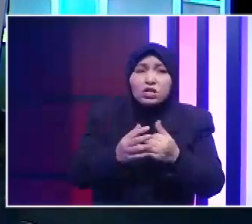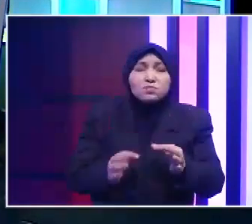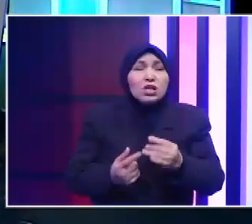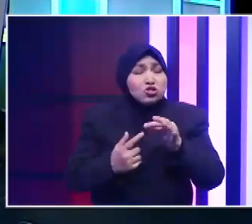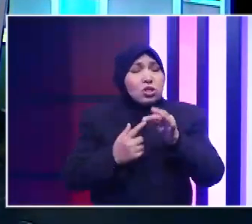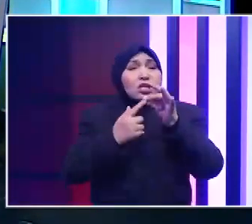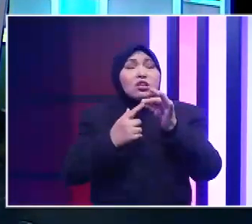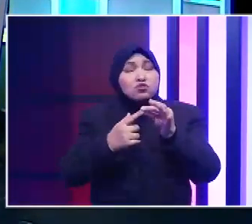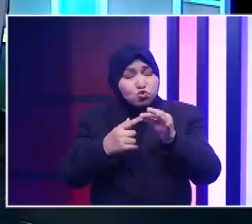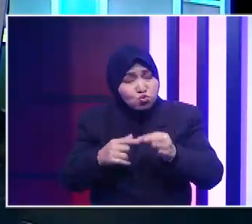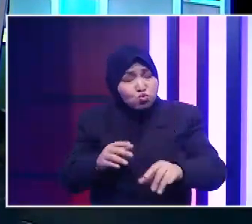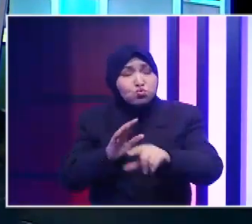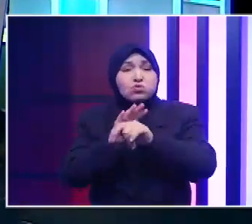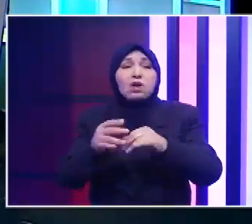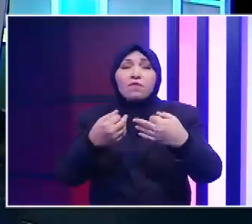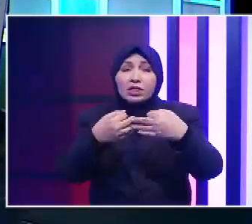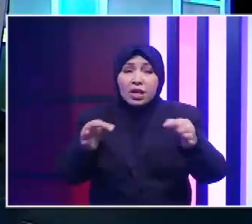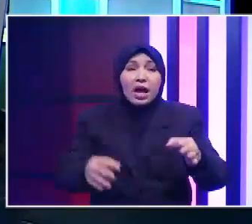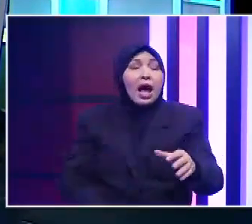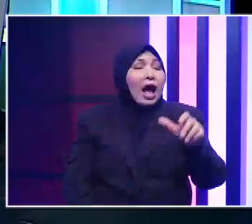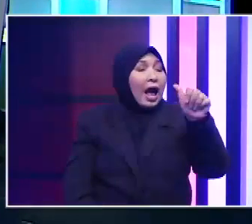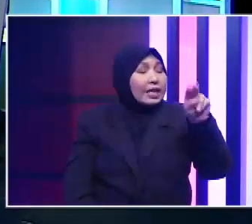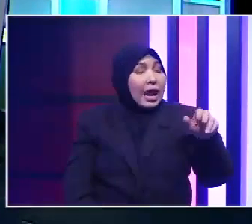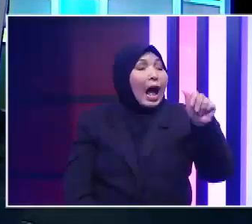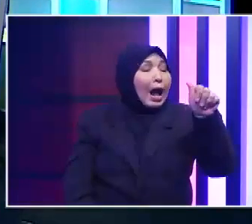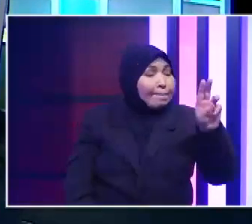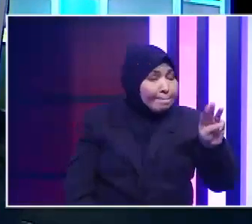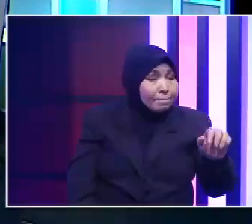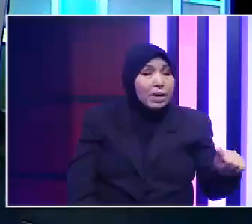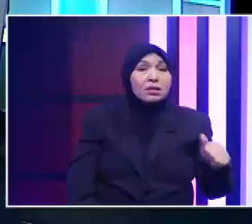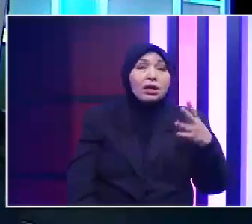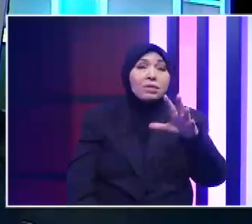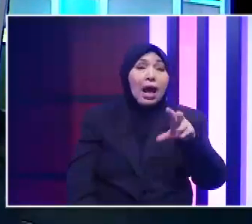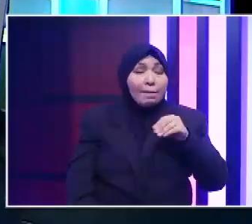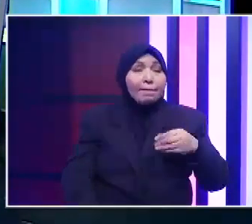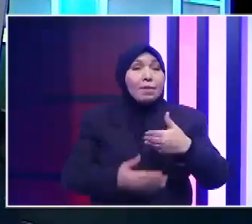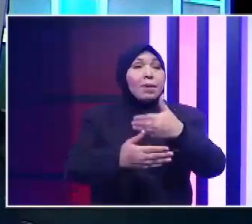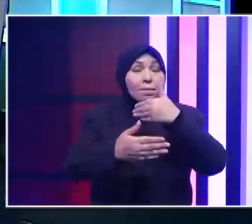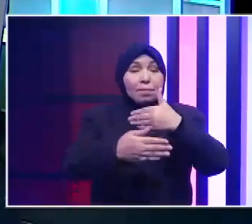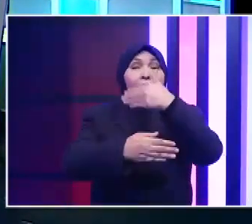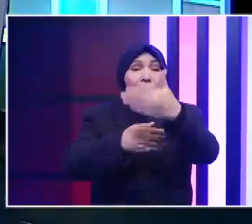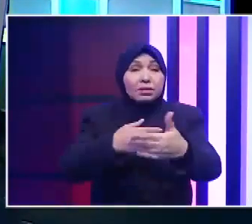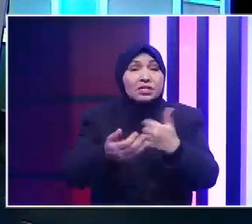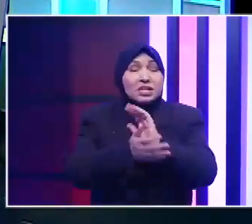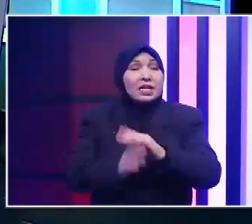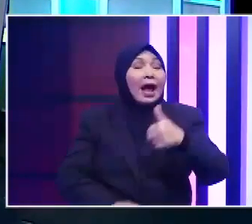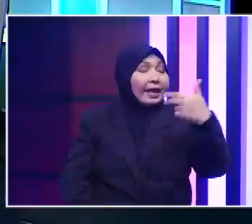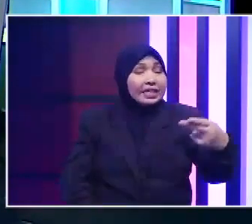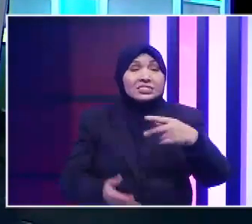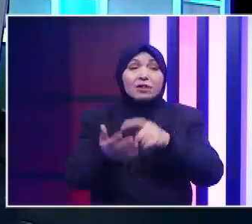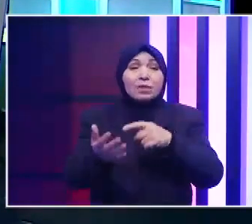tuh hampir Oh sudah depan Hamzah belakang Idul katakan 22 jadi aing